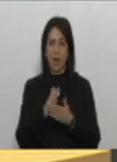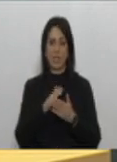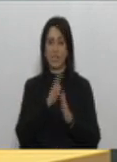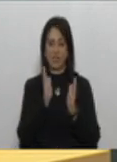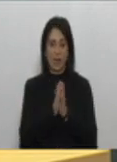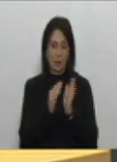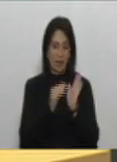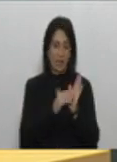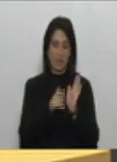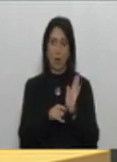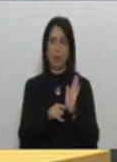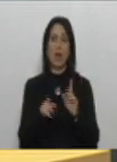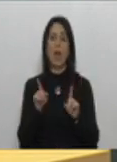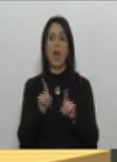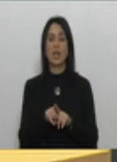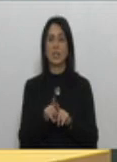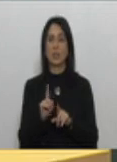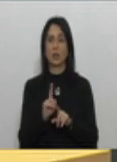ყველაფერი ასახული. ასე რომ